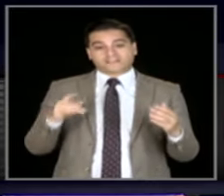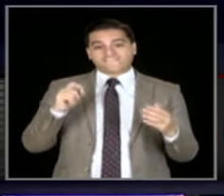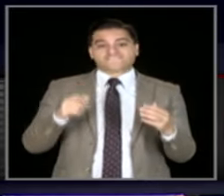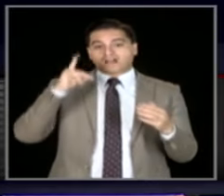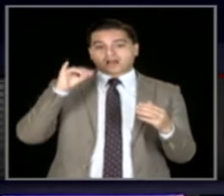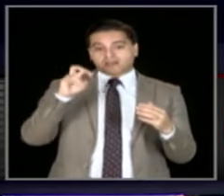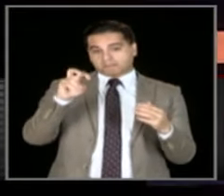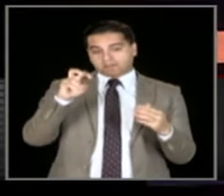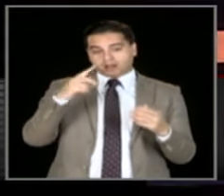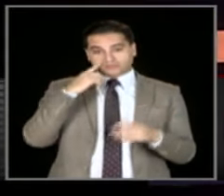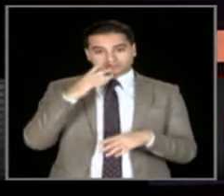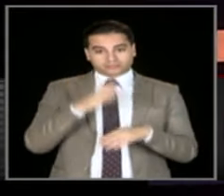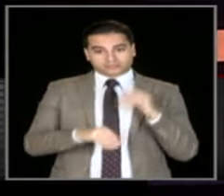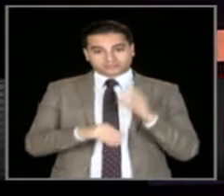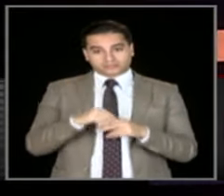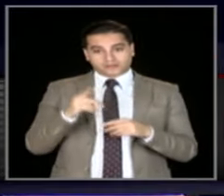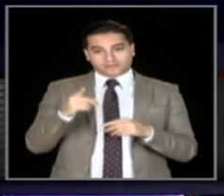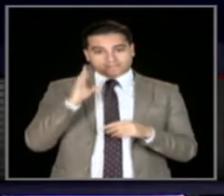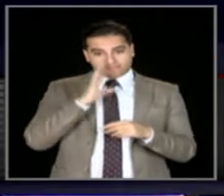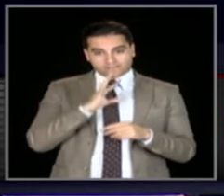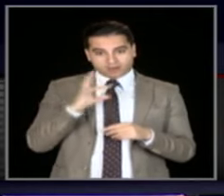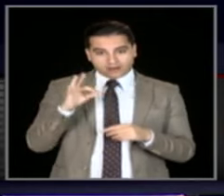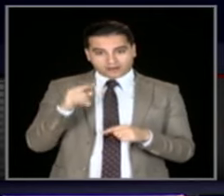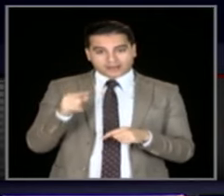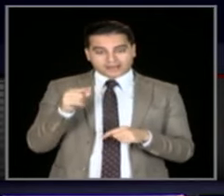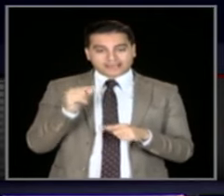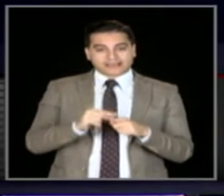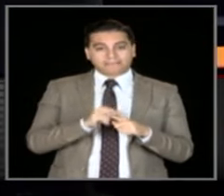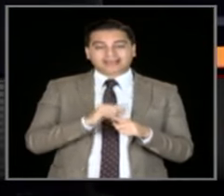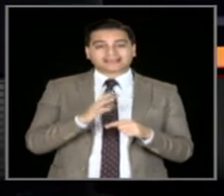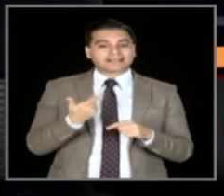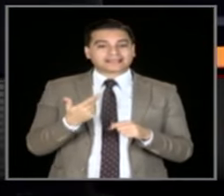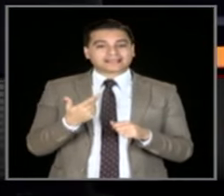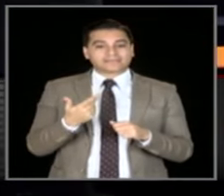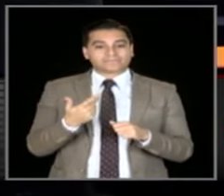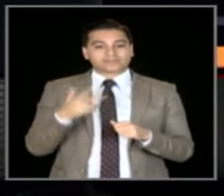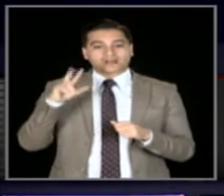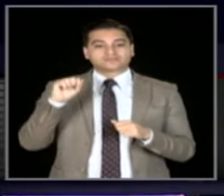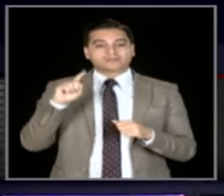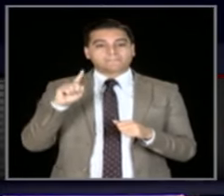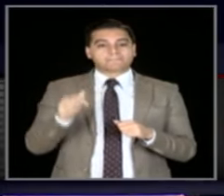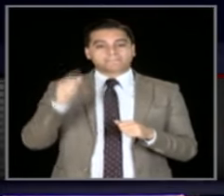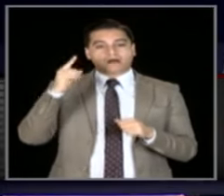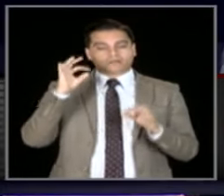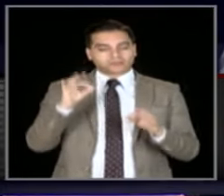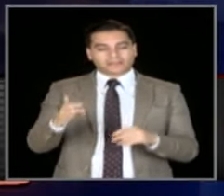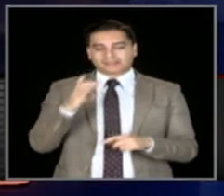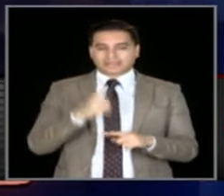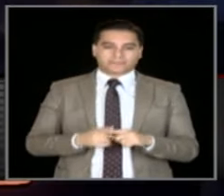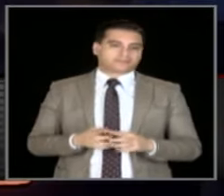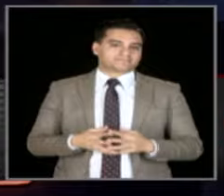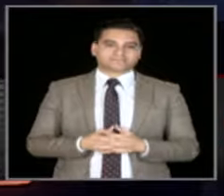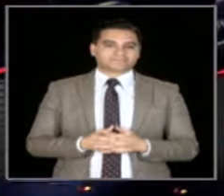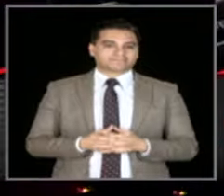فاطمة الزهراء من بذور نبات ايه؟ صبر. طبعا اجابه